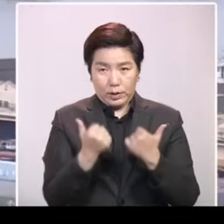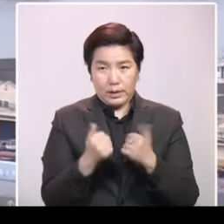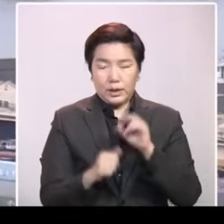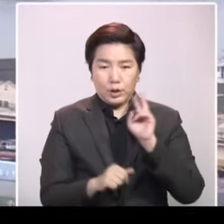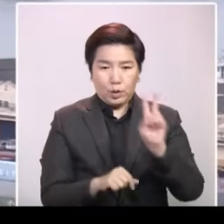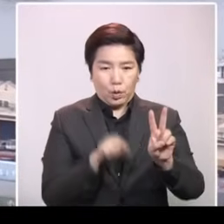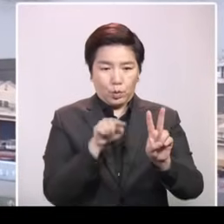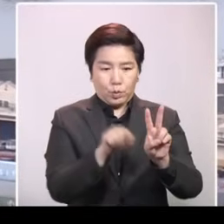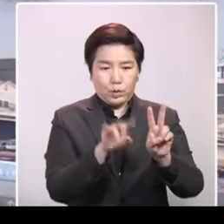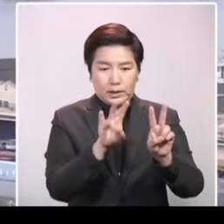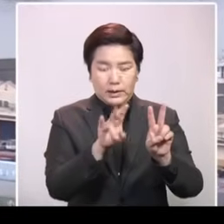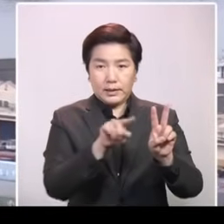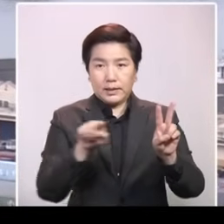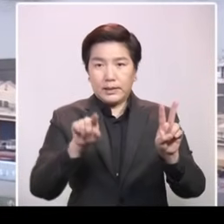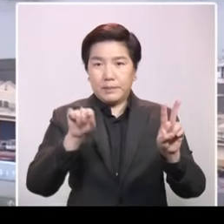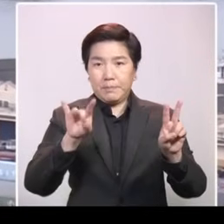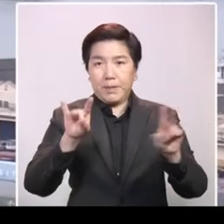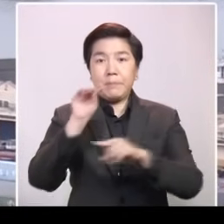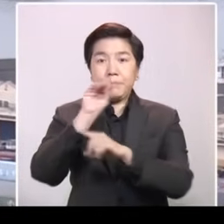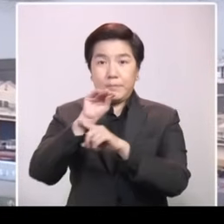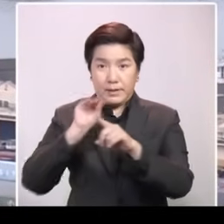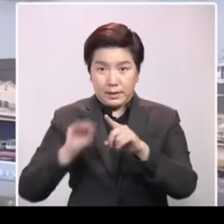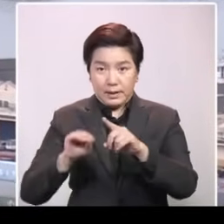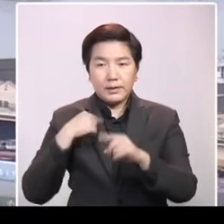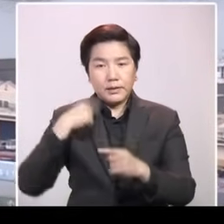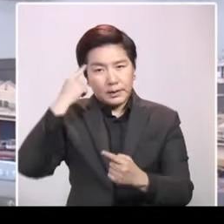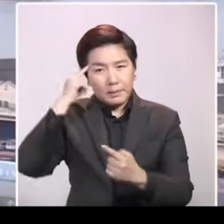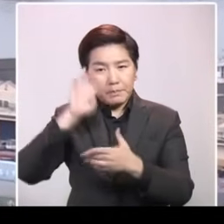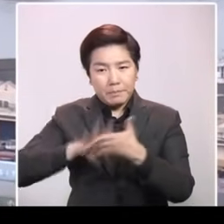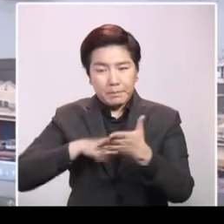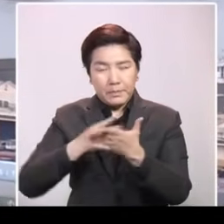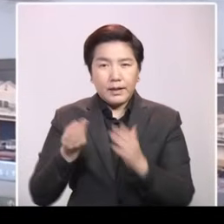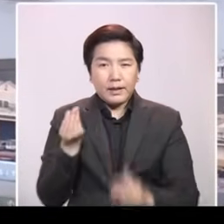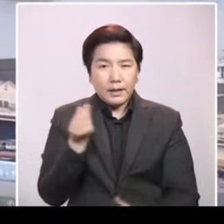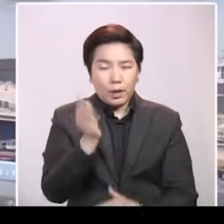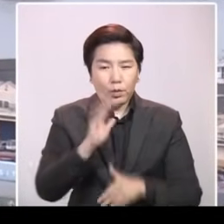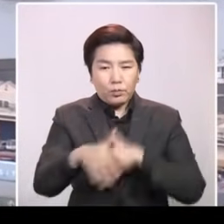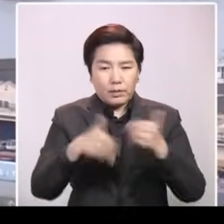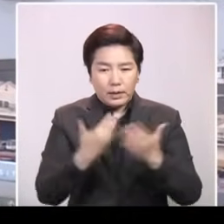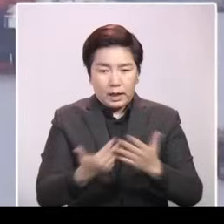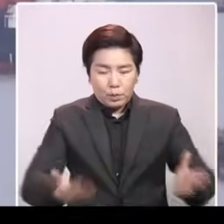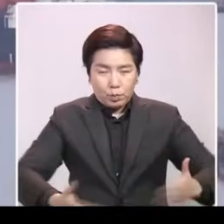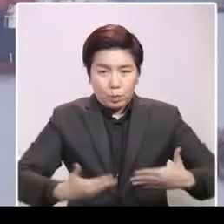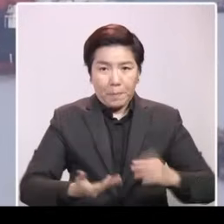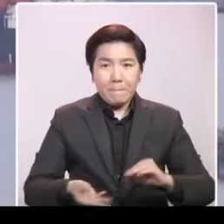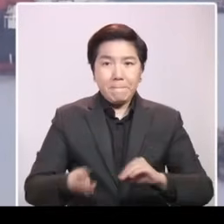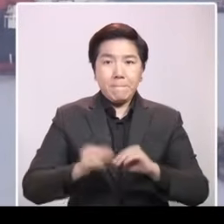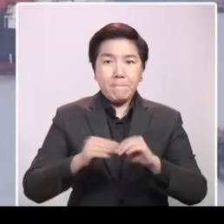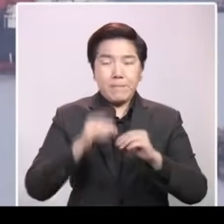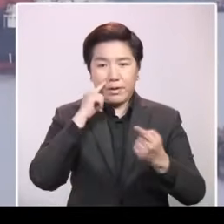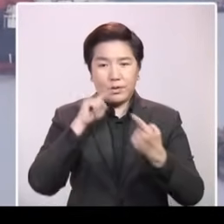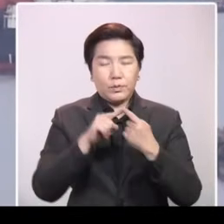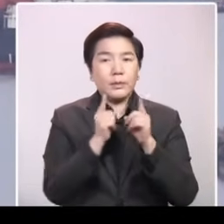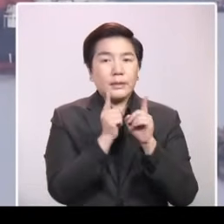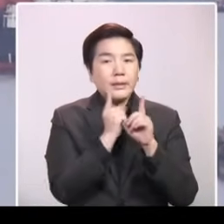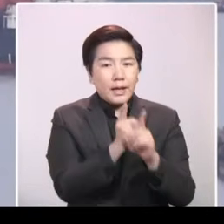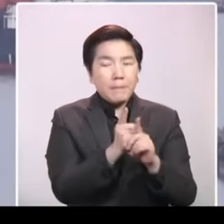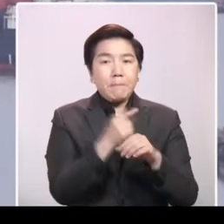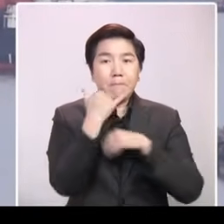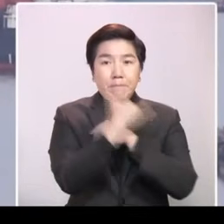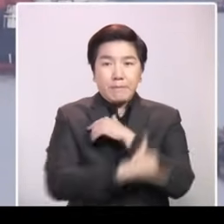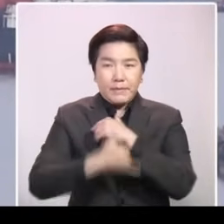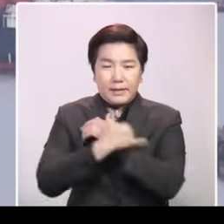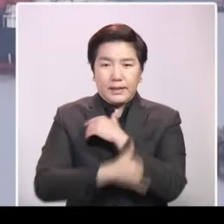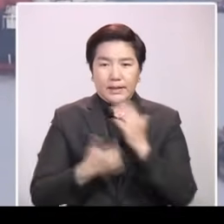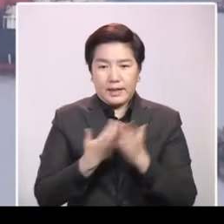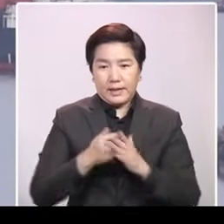2.7 - 28%ซึ่งมุ่งหวังให้ประชาชนมีรายได้เพิ่มขึ้นและเป็นไปตามแนวทางของทุกประเทศที่